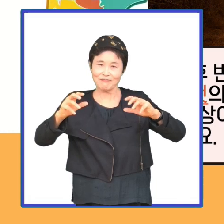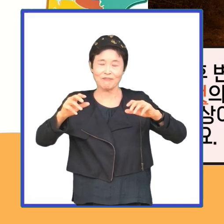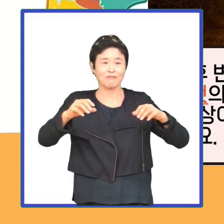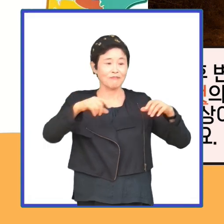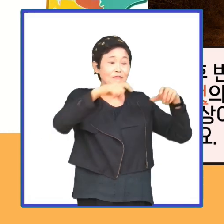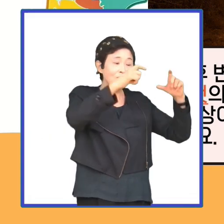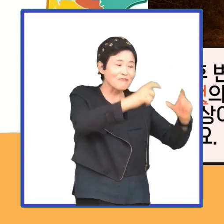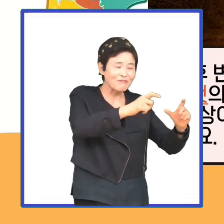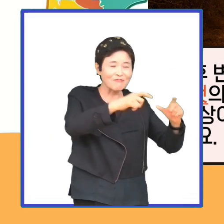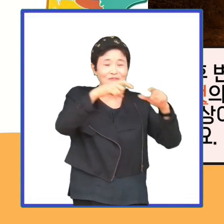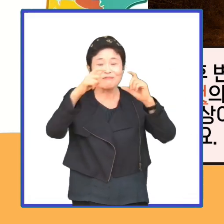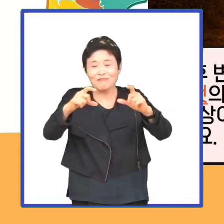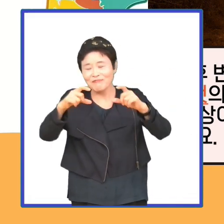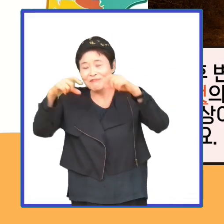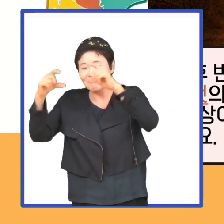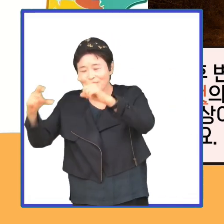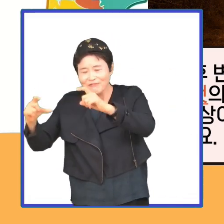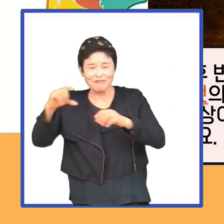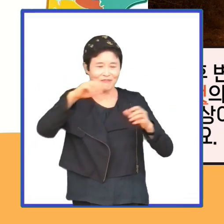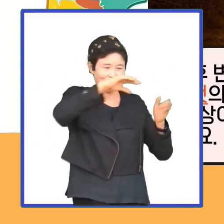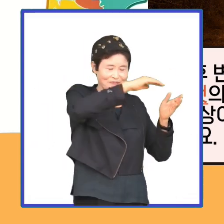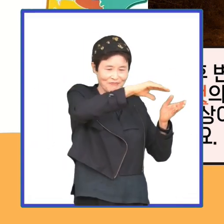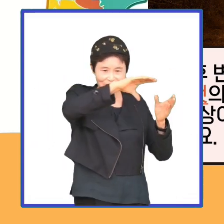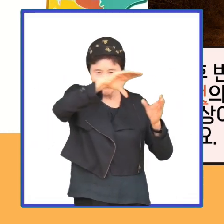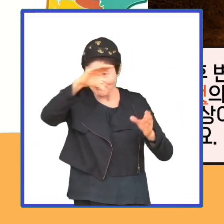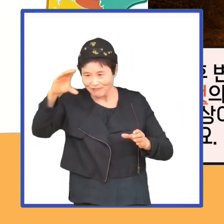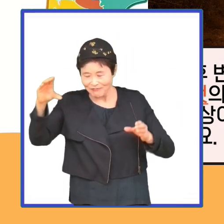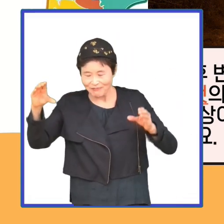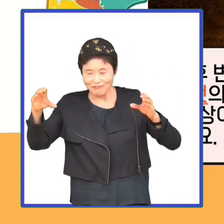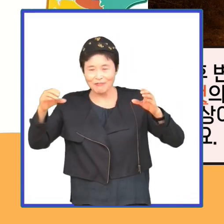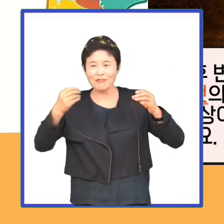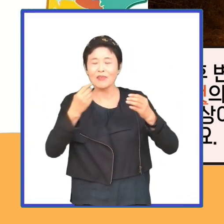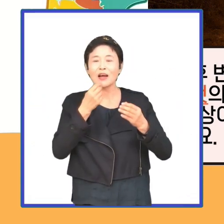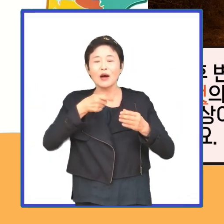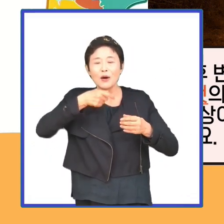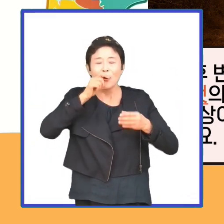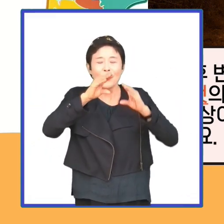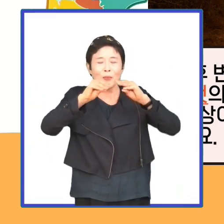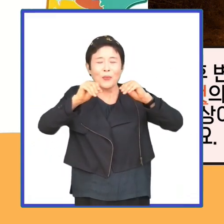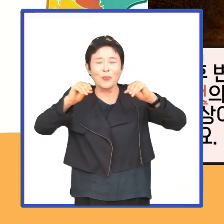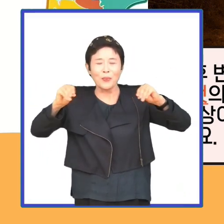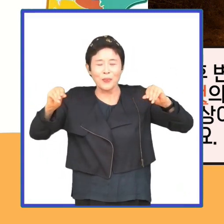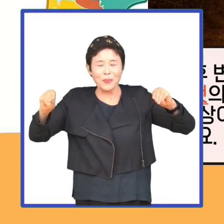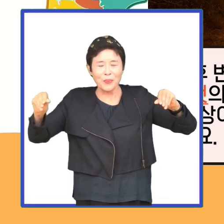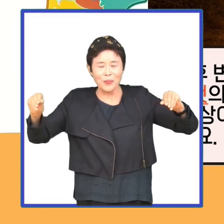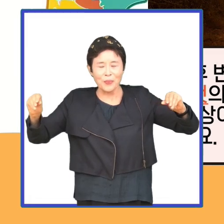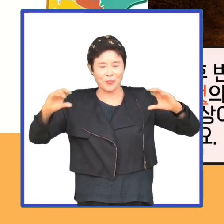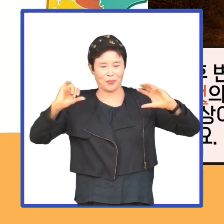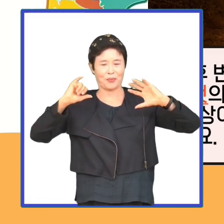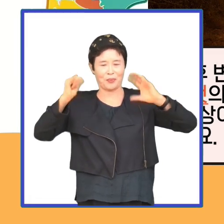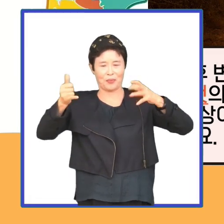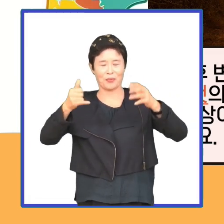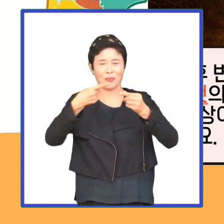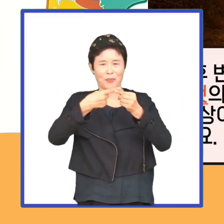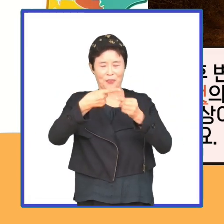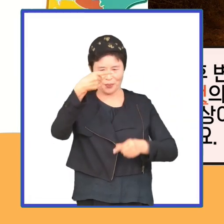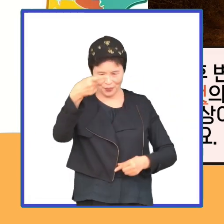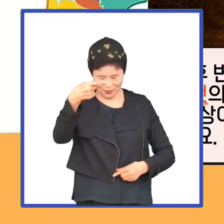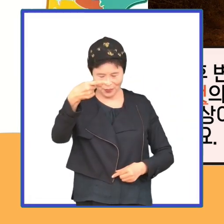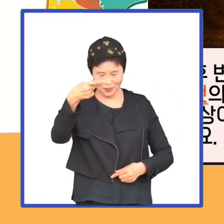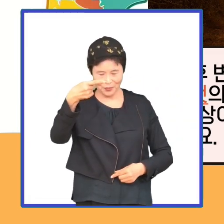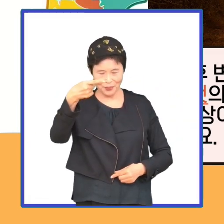일부를 덮고 있는 판타날 습지는 세계에서 생물 다양성 정도가 가장 높은 습지 중에 하나입니다.